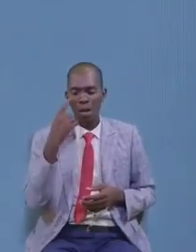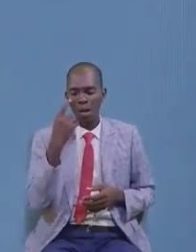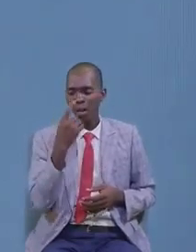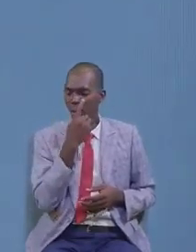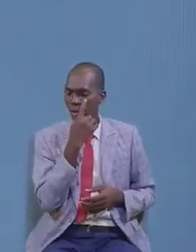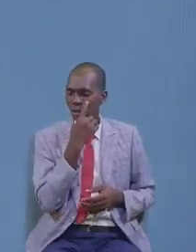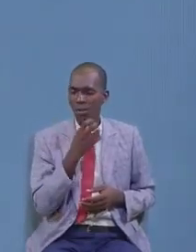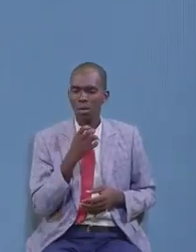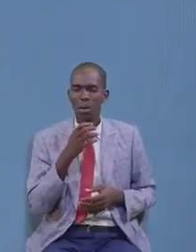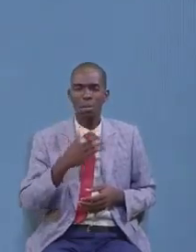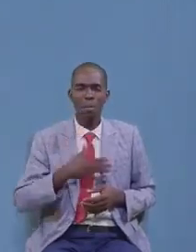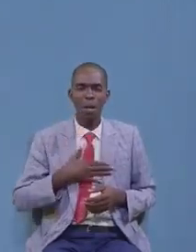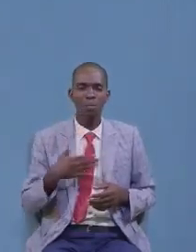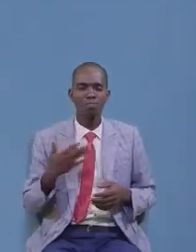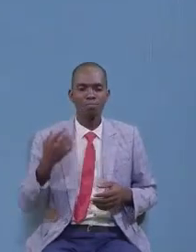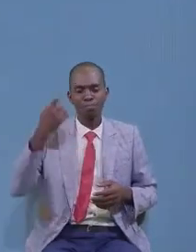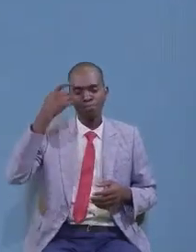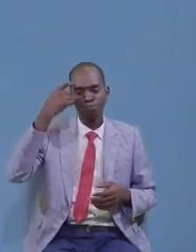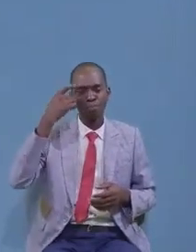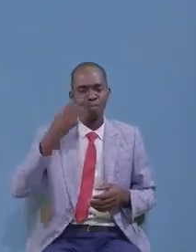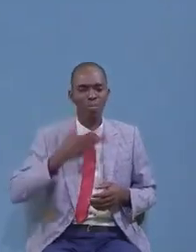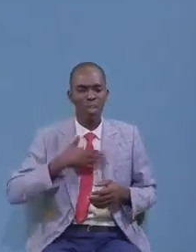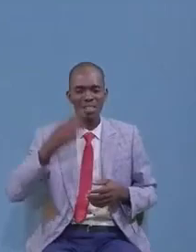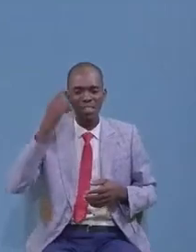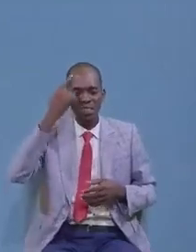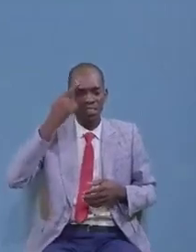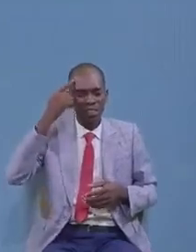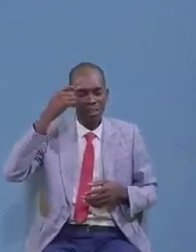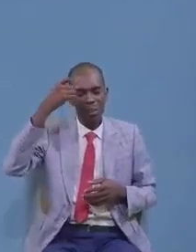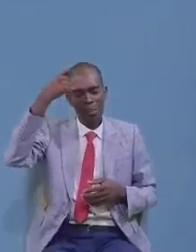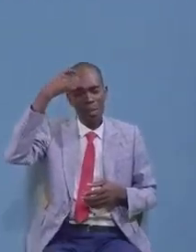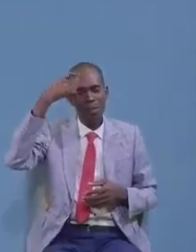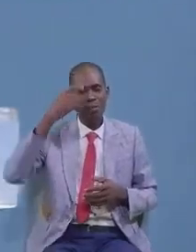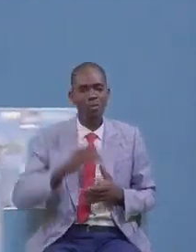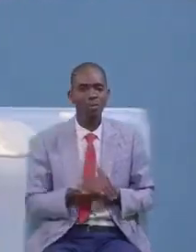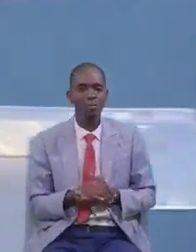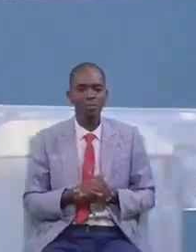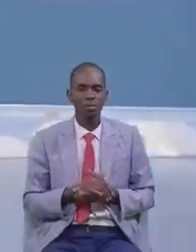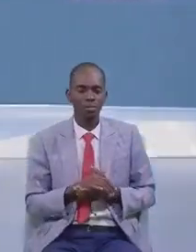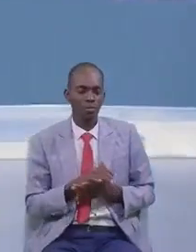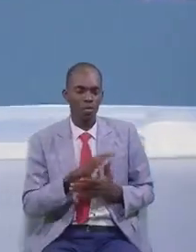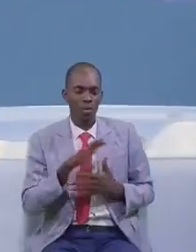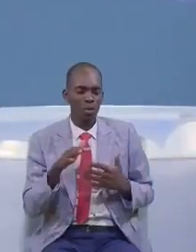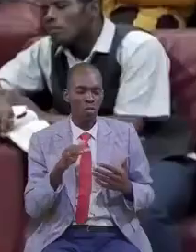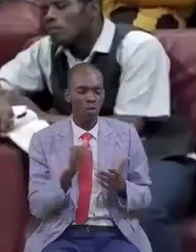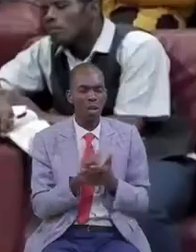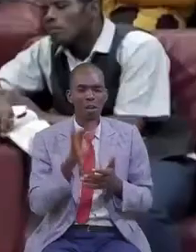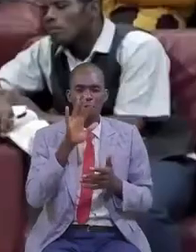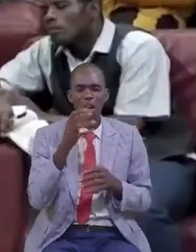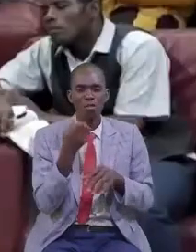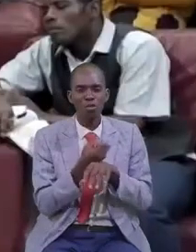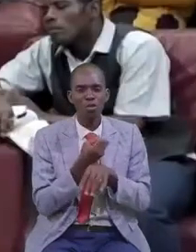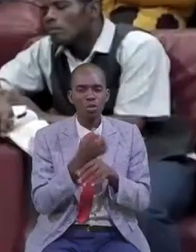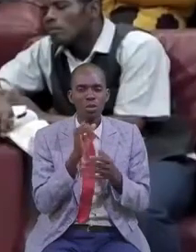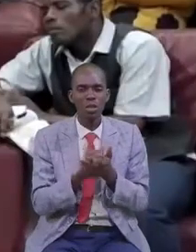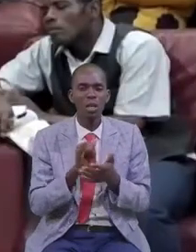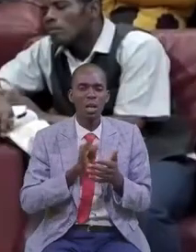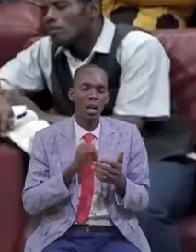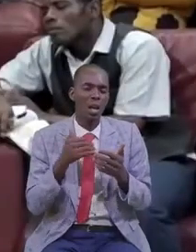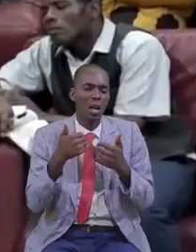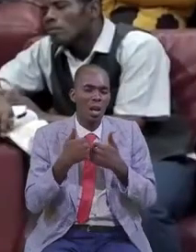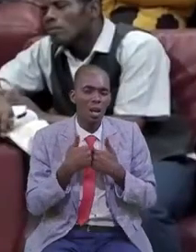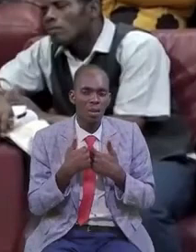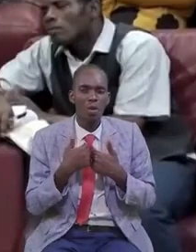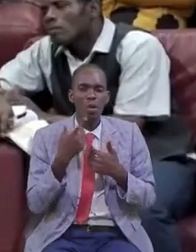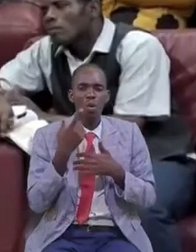కన్నులు. My mind, నా మనసు. My thinking faculty, నా ఆలోచన ప్రకారంగా. Those 5 stones that I have, ఈ 5 రాళ్ళు నేను కలిగి